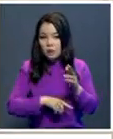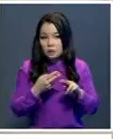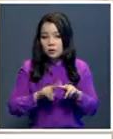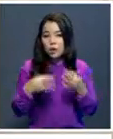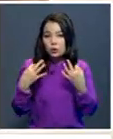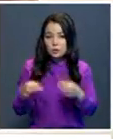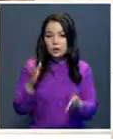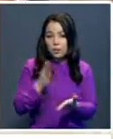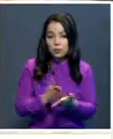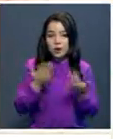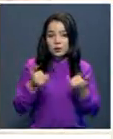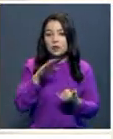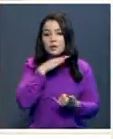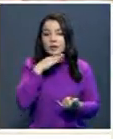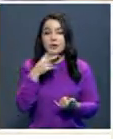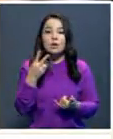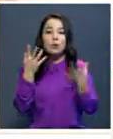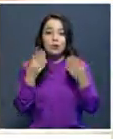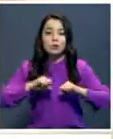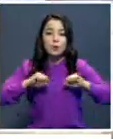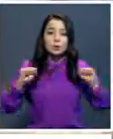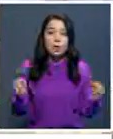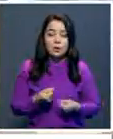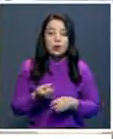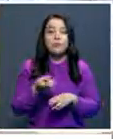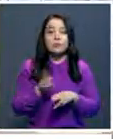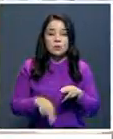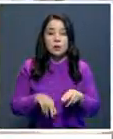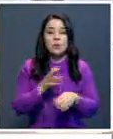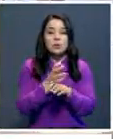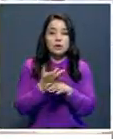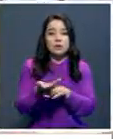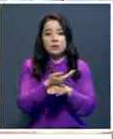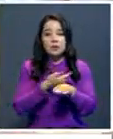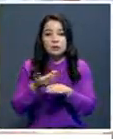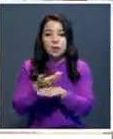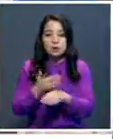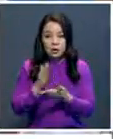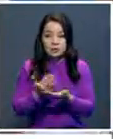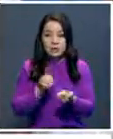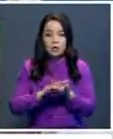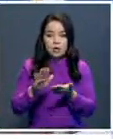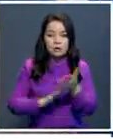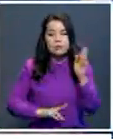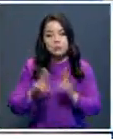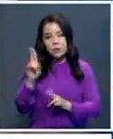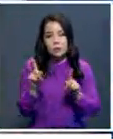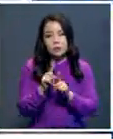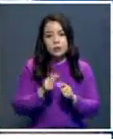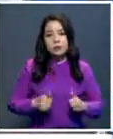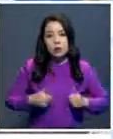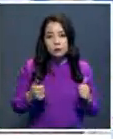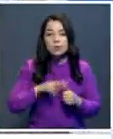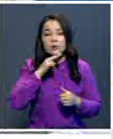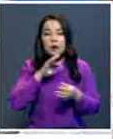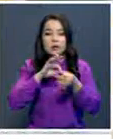рұқсат беріледі. Ет екі күн тоңазытқышта мұздатылғаннан кейін сүйегінен ет асадырлады. Бұл жерде де тазалықты сақтауға барынша